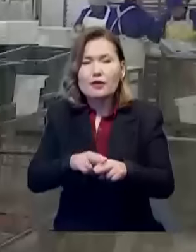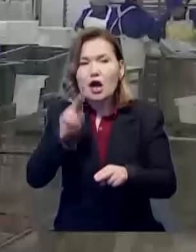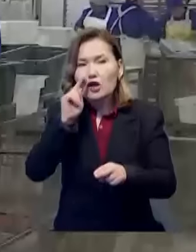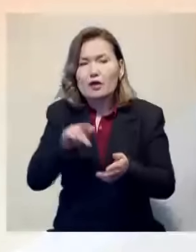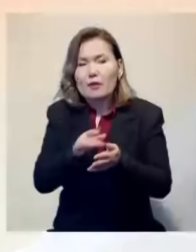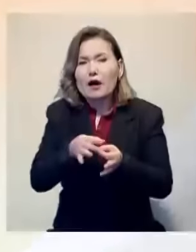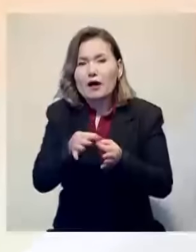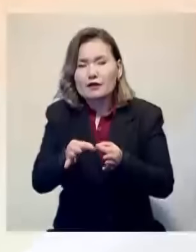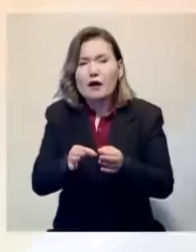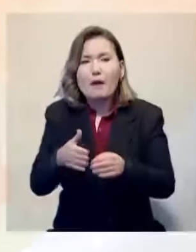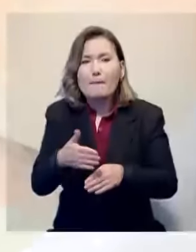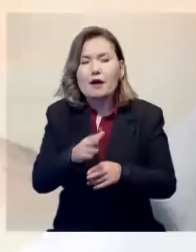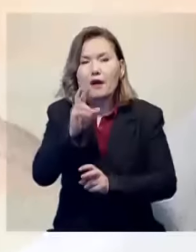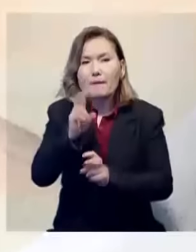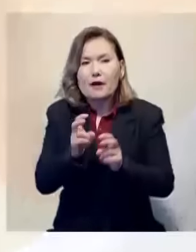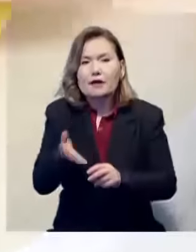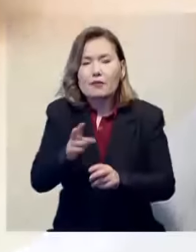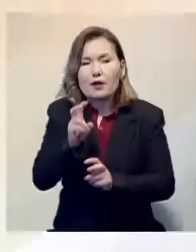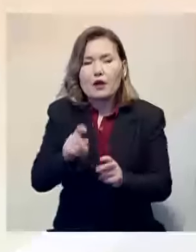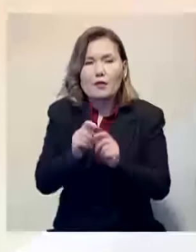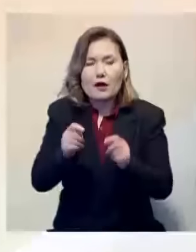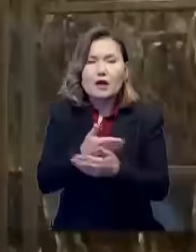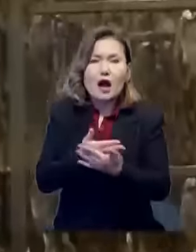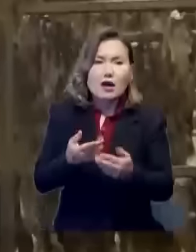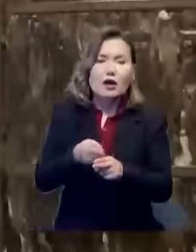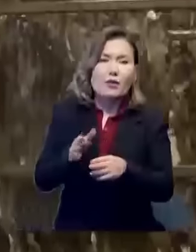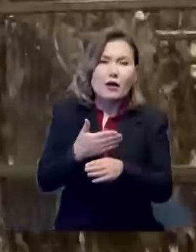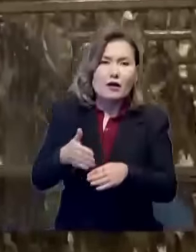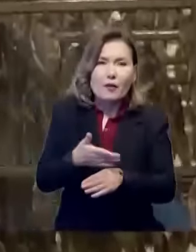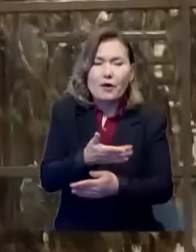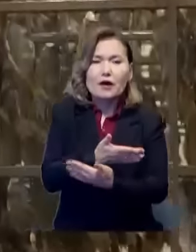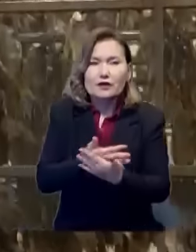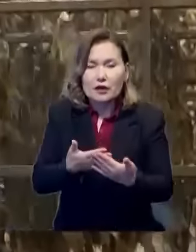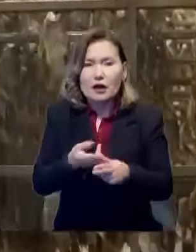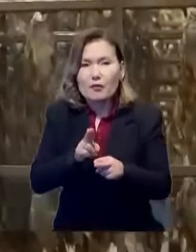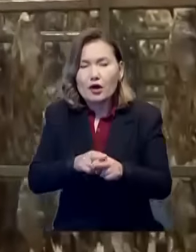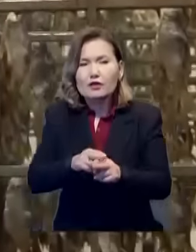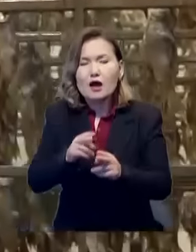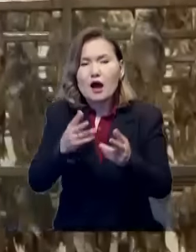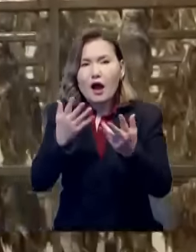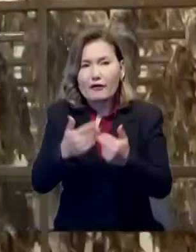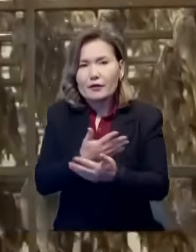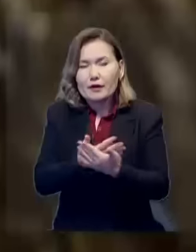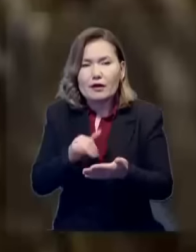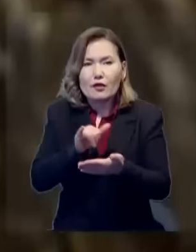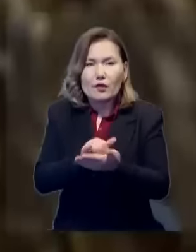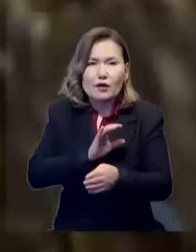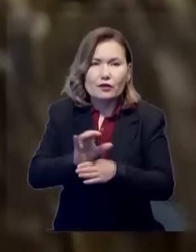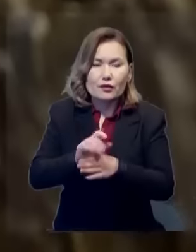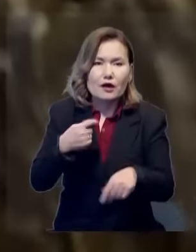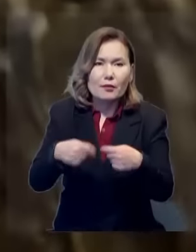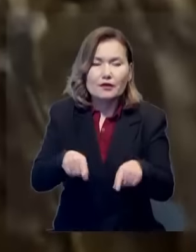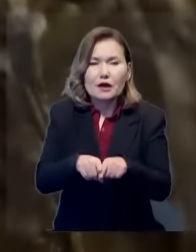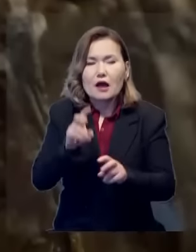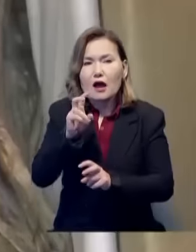5 зауыт жұмыс істейді. Балық өнімдерін өңдеу, тұздау, ұстау, жем шығару және вакуумдеу жұмыстары осында іске асырылады. Балықты терең